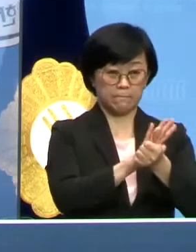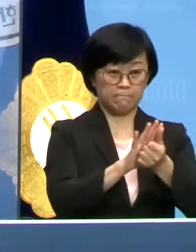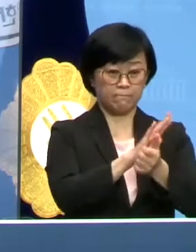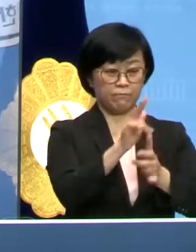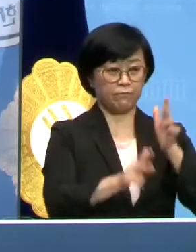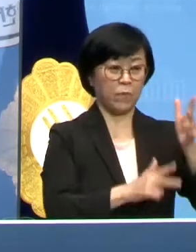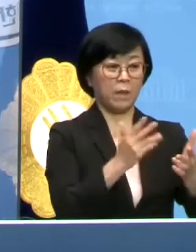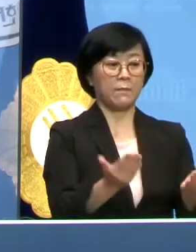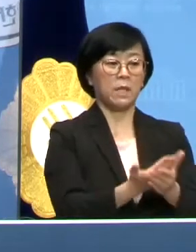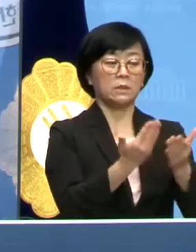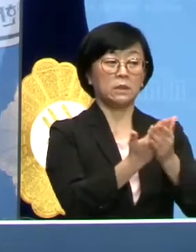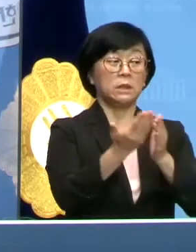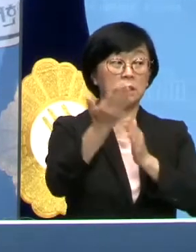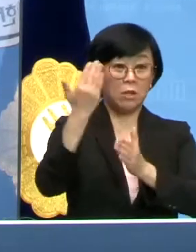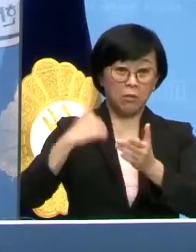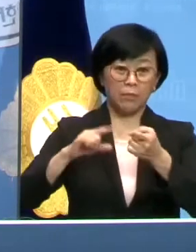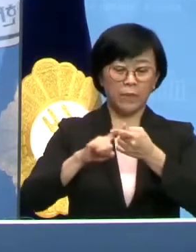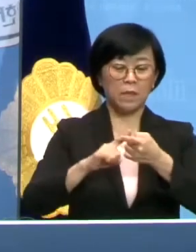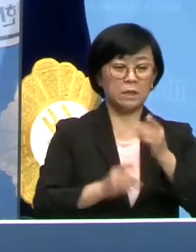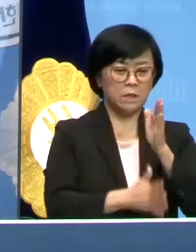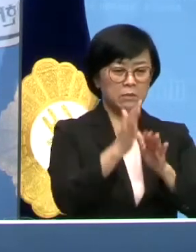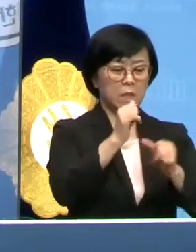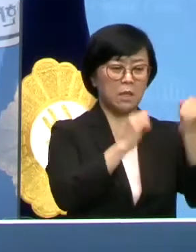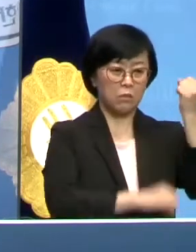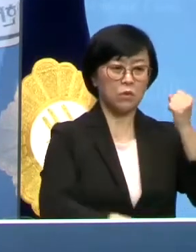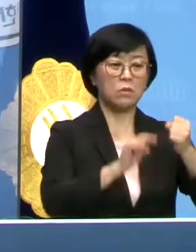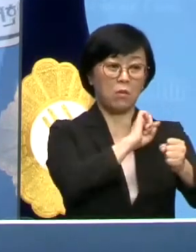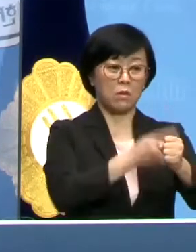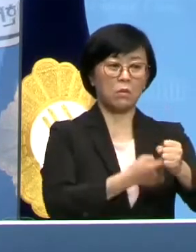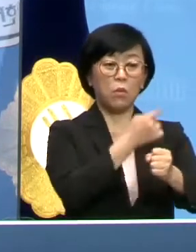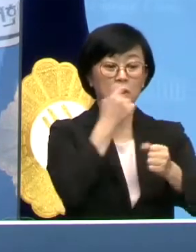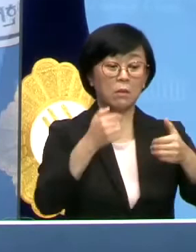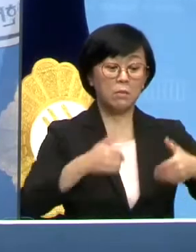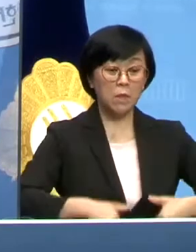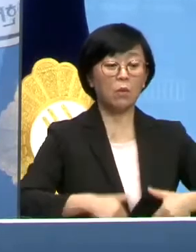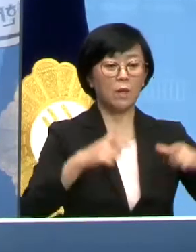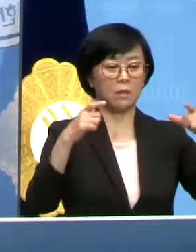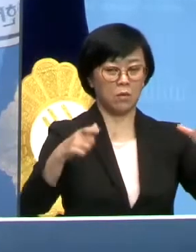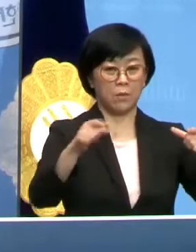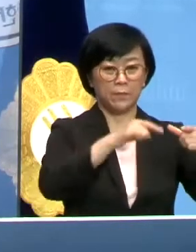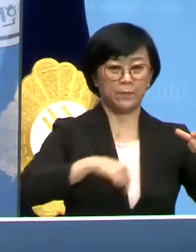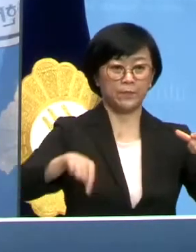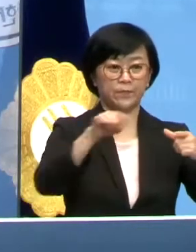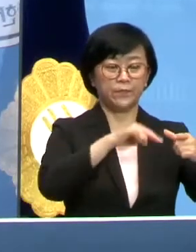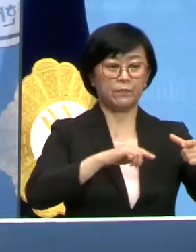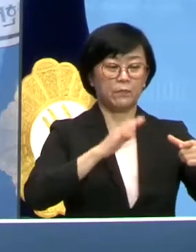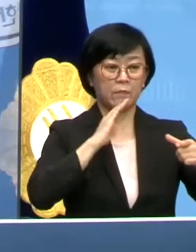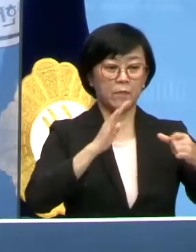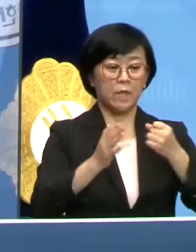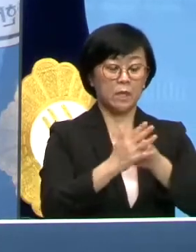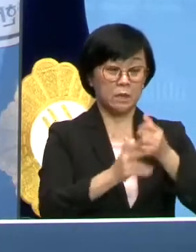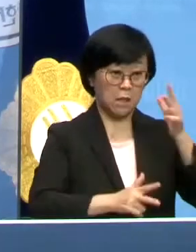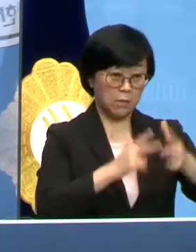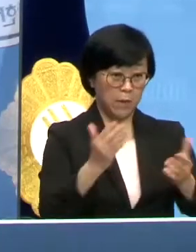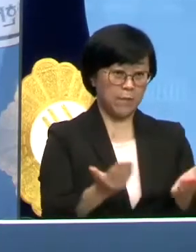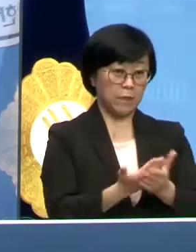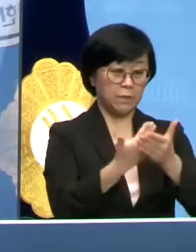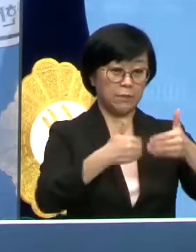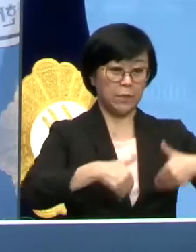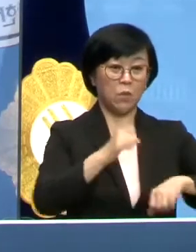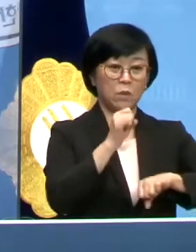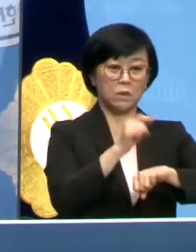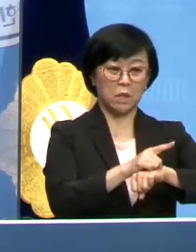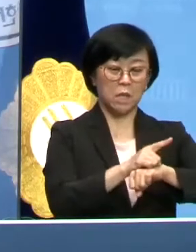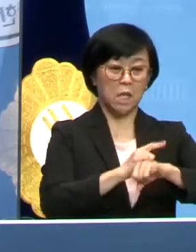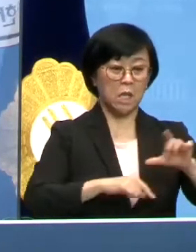산업발전 이전에 시민의 기본적 권리로 보장되어야 하는 영역입니다 설사 산업의 발전 필요성이